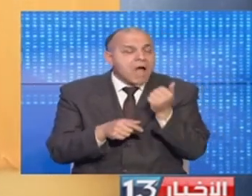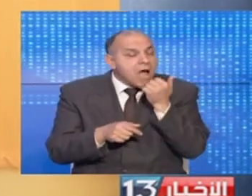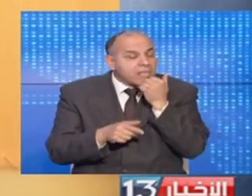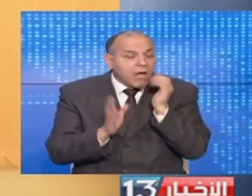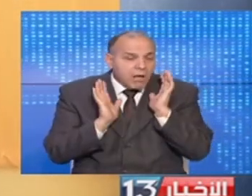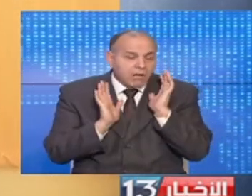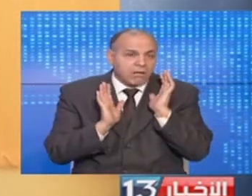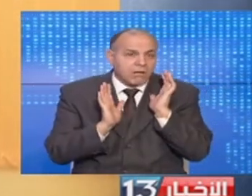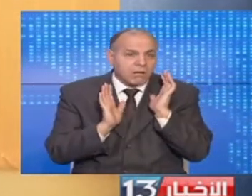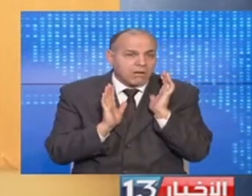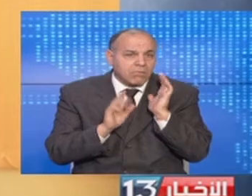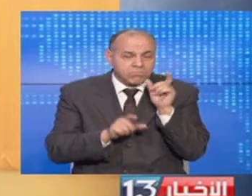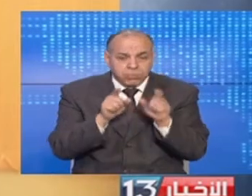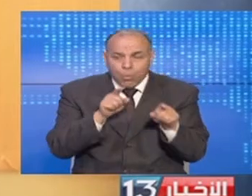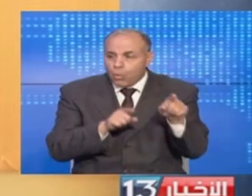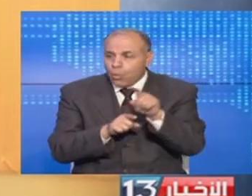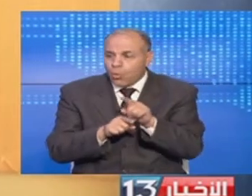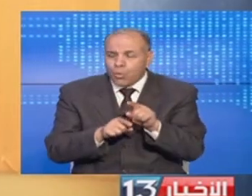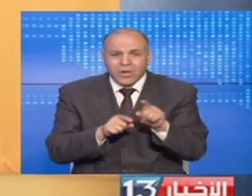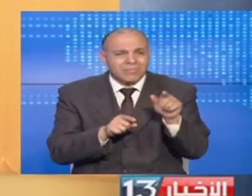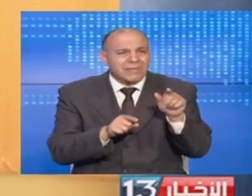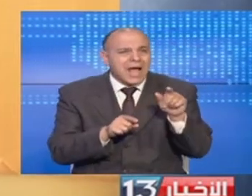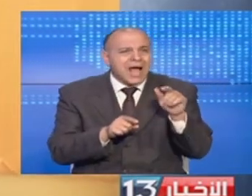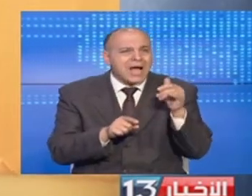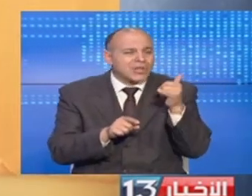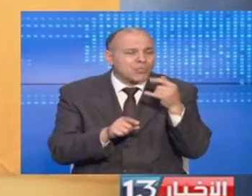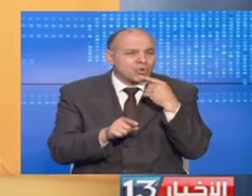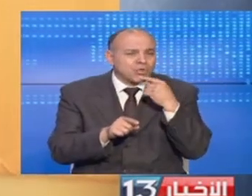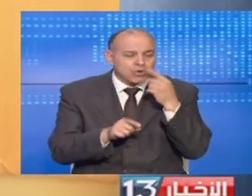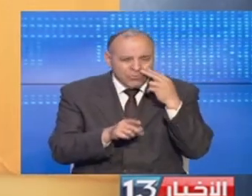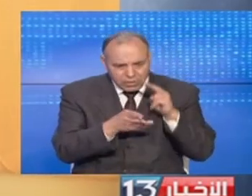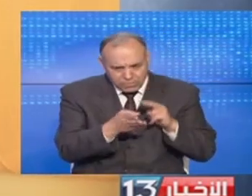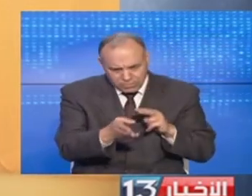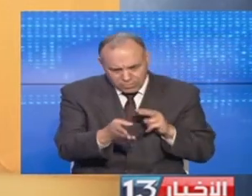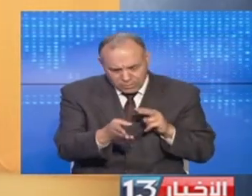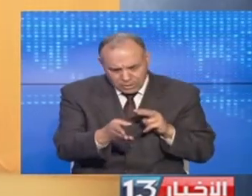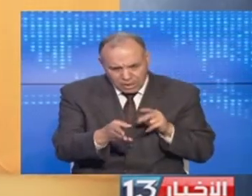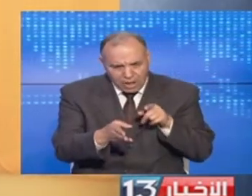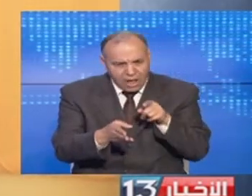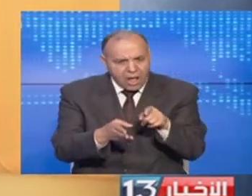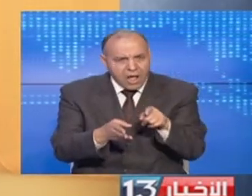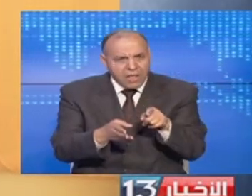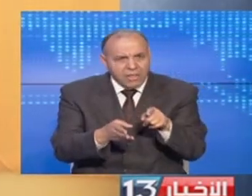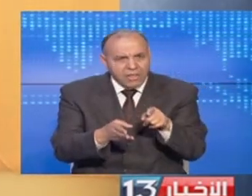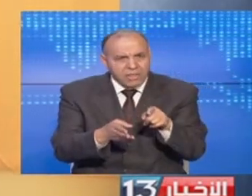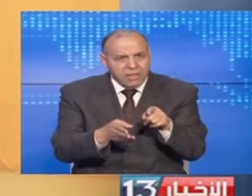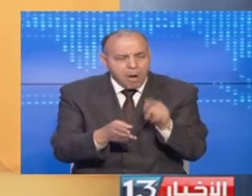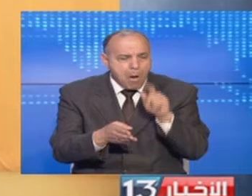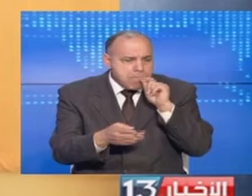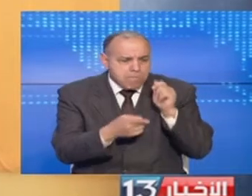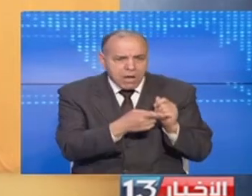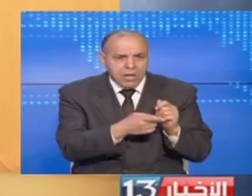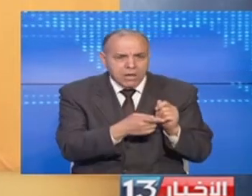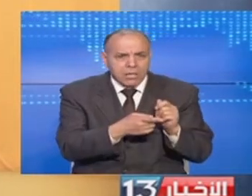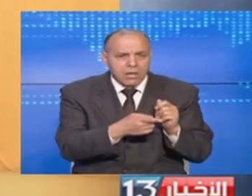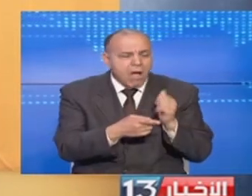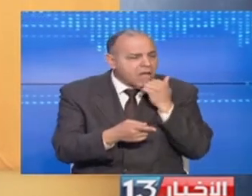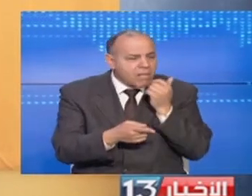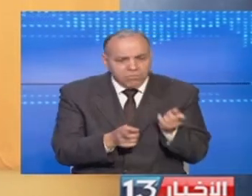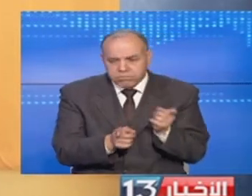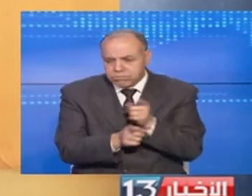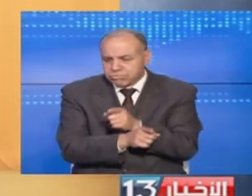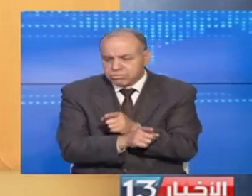وانه اه اللي ام تعتبر شافوا الجثه تبين لهم كان والدهم وعلى طريق خطا